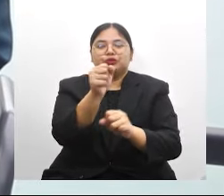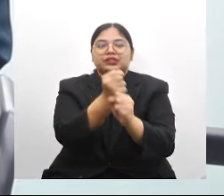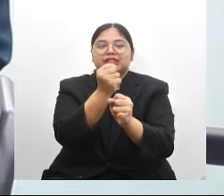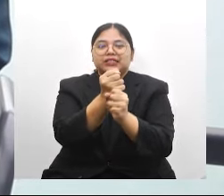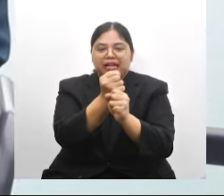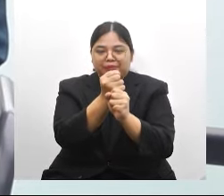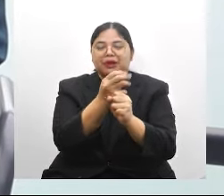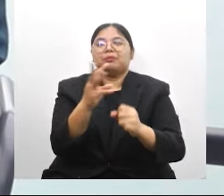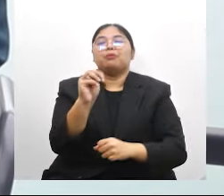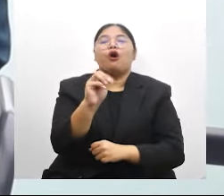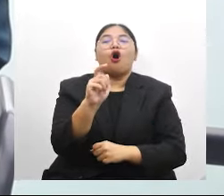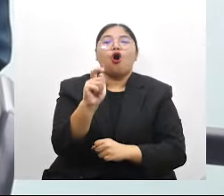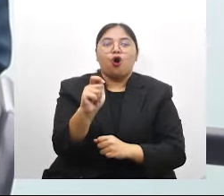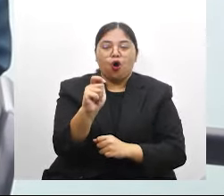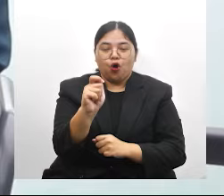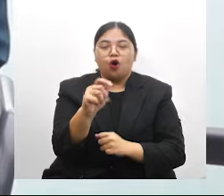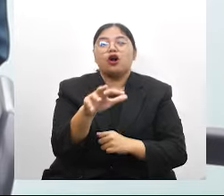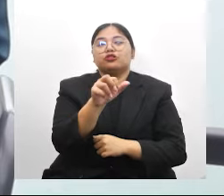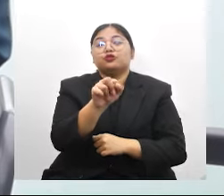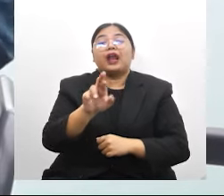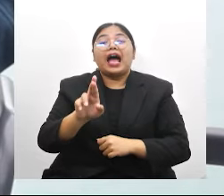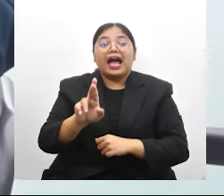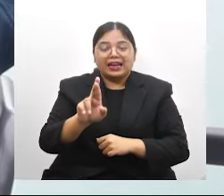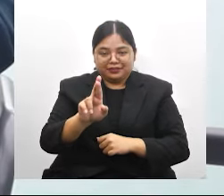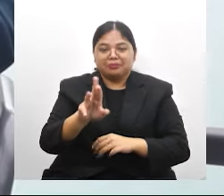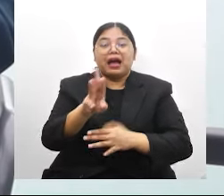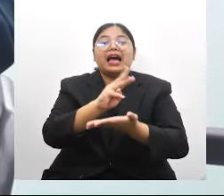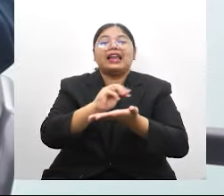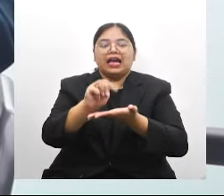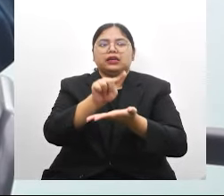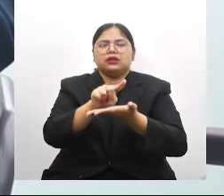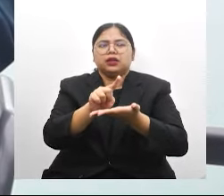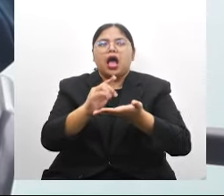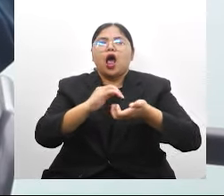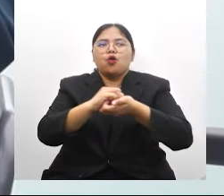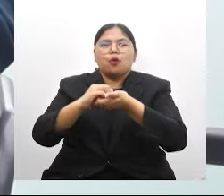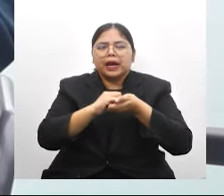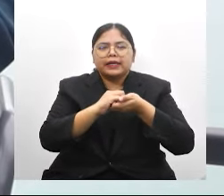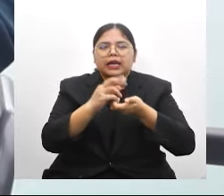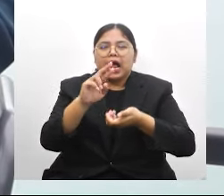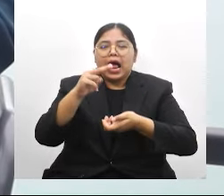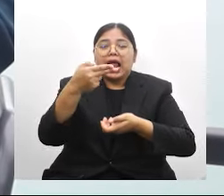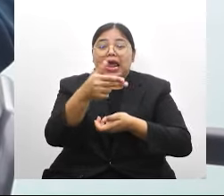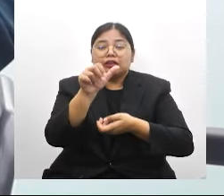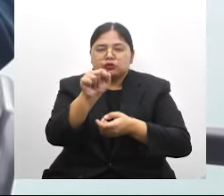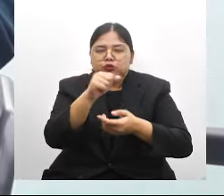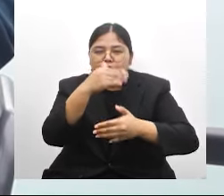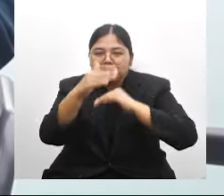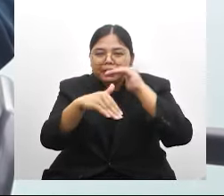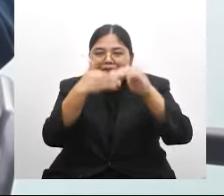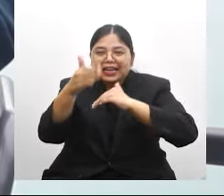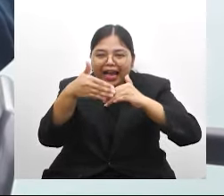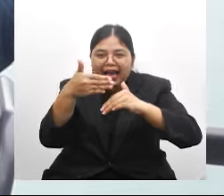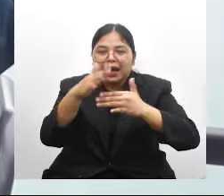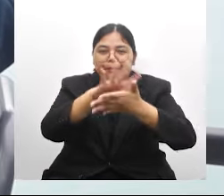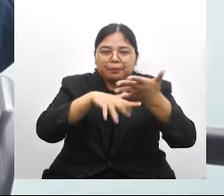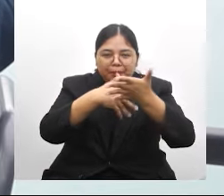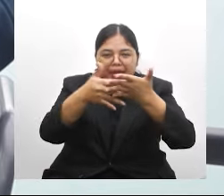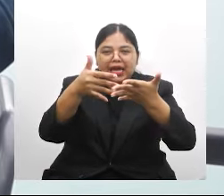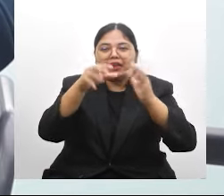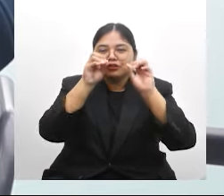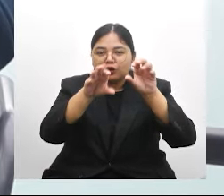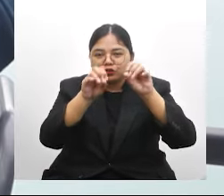สงขลานครินทร์นะครับเวียเขตสุราษธานีได้พัฒนาหลักสูตรแล้วก็อ่าต้องการที่จะพัฒนาไปสู่การอ่า